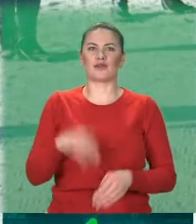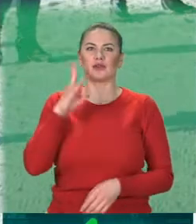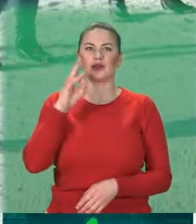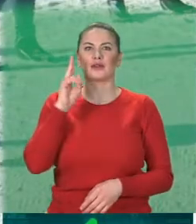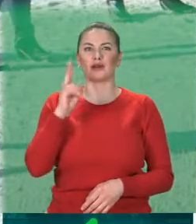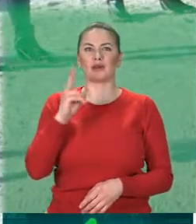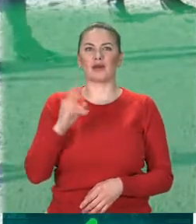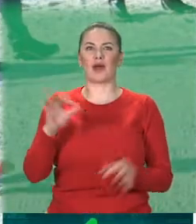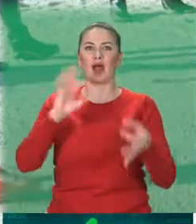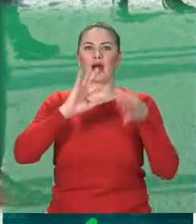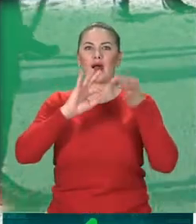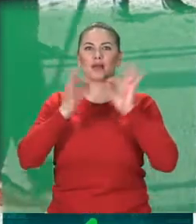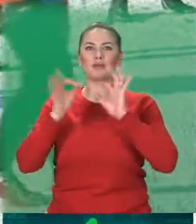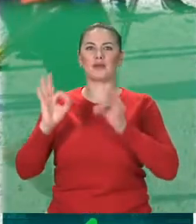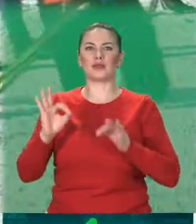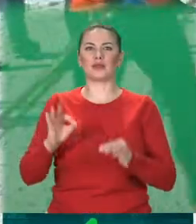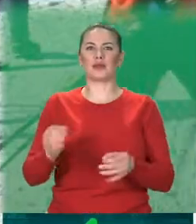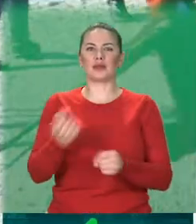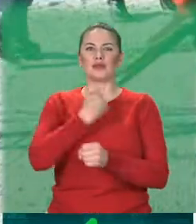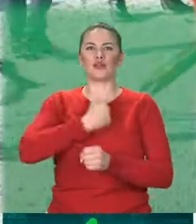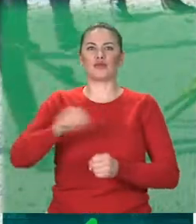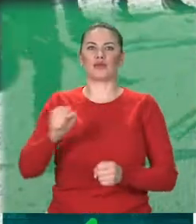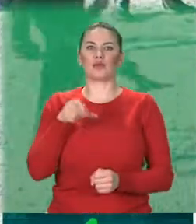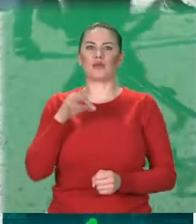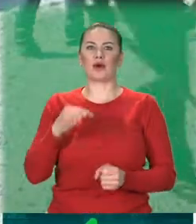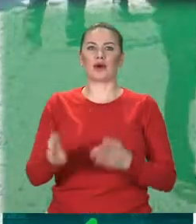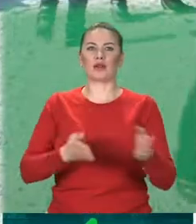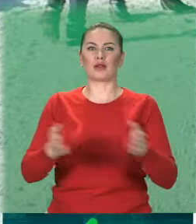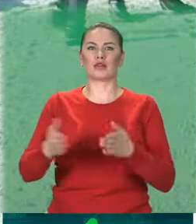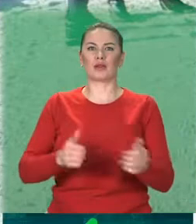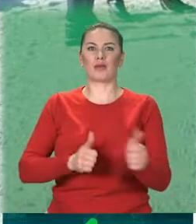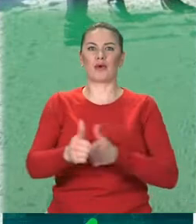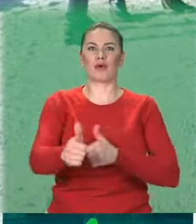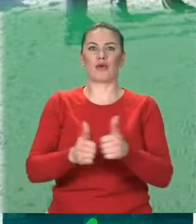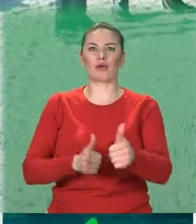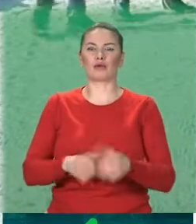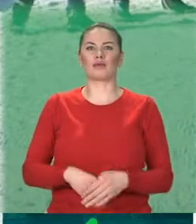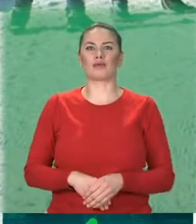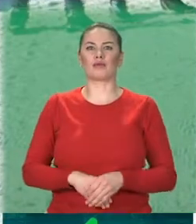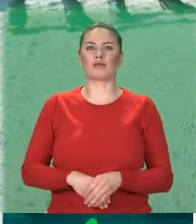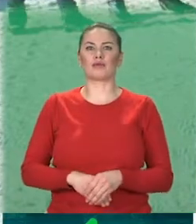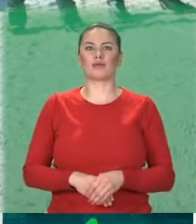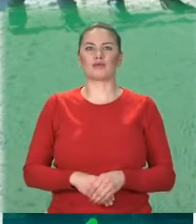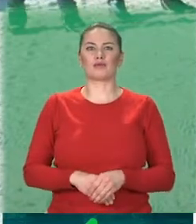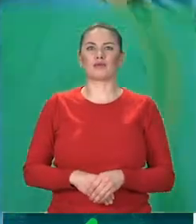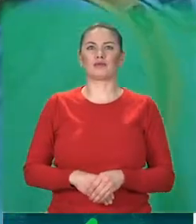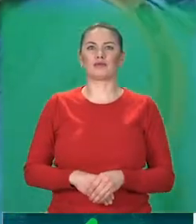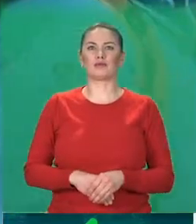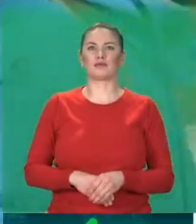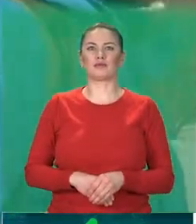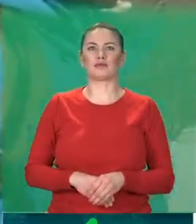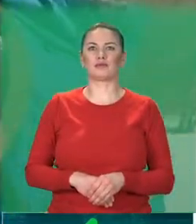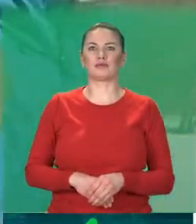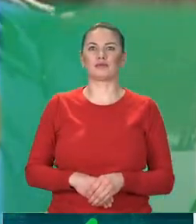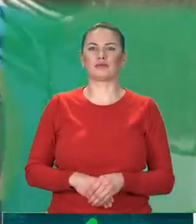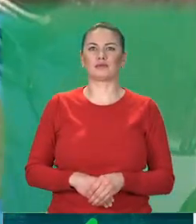можешь ехать до последнего километра первым, да, а потом может просто накрыть и тебя догонят, обгонят.